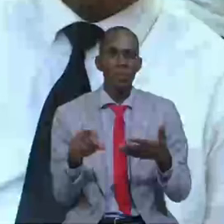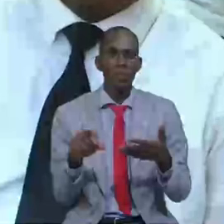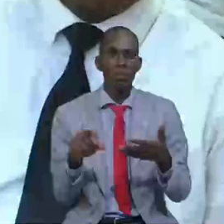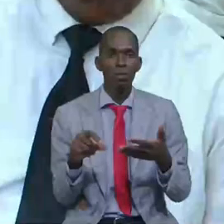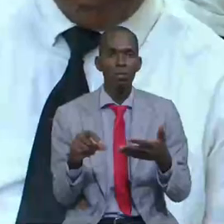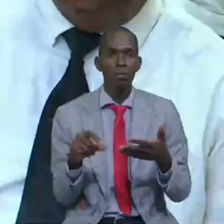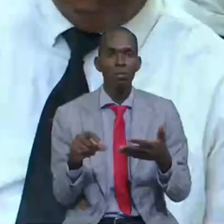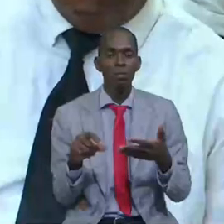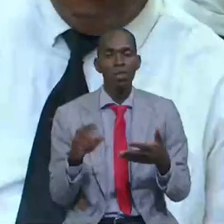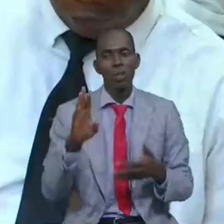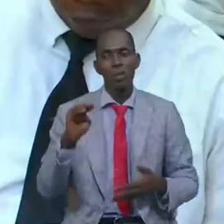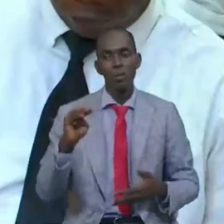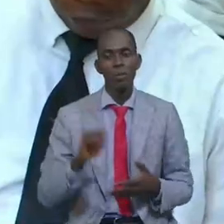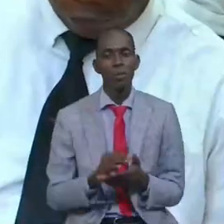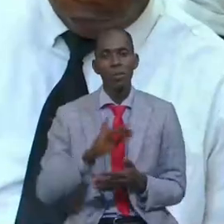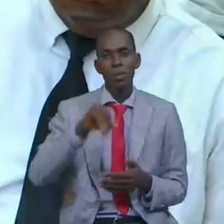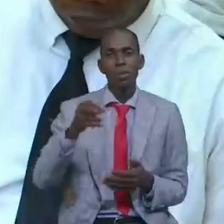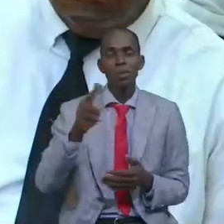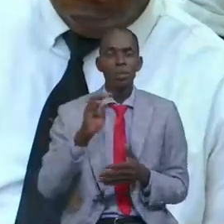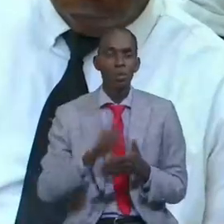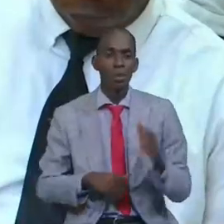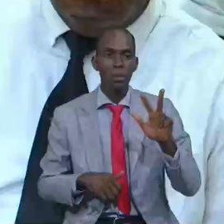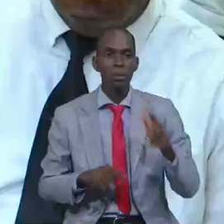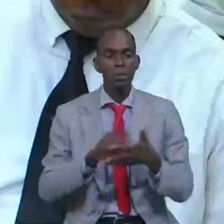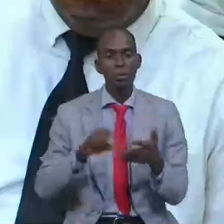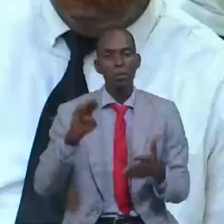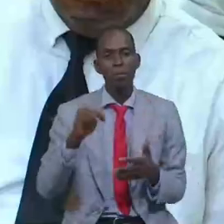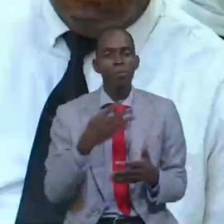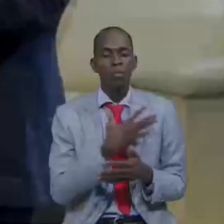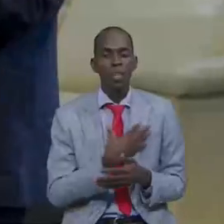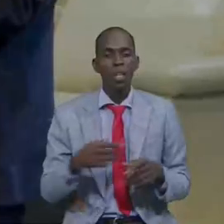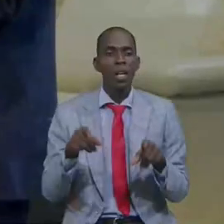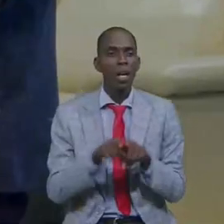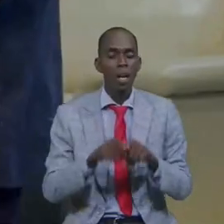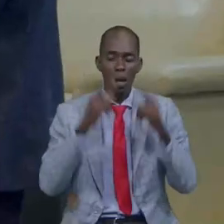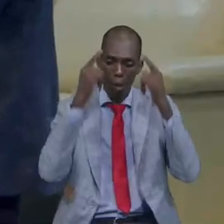Verset 14. En Jean 3, verset